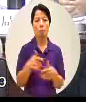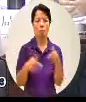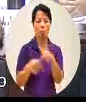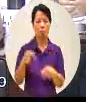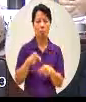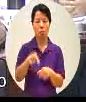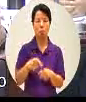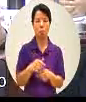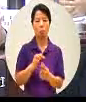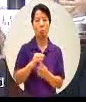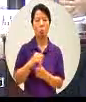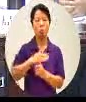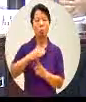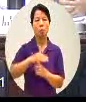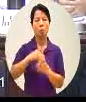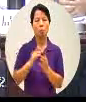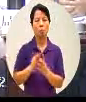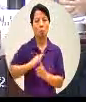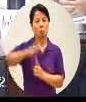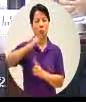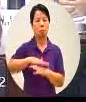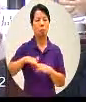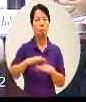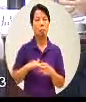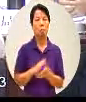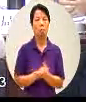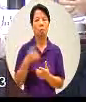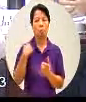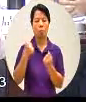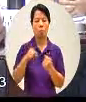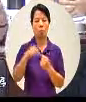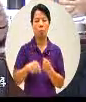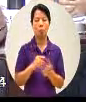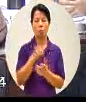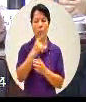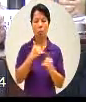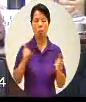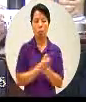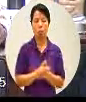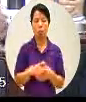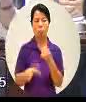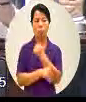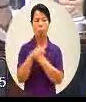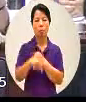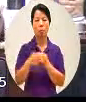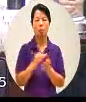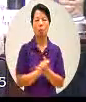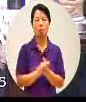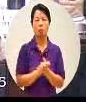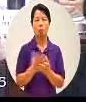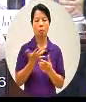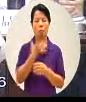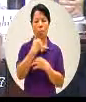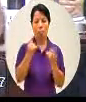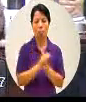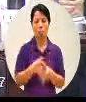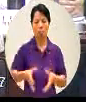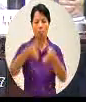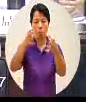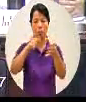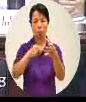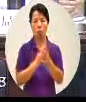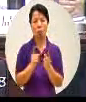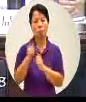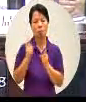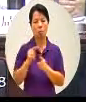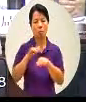值哈、哦、是会标得很高。那所以在这里头，我们基本上就是会让炉子能够比